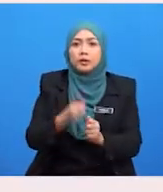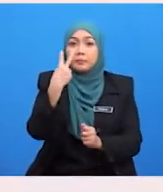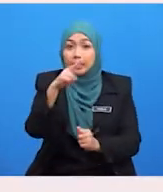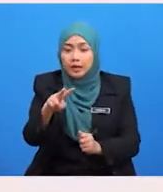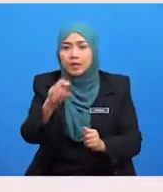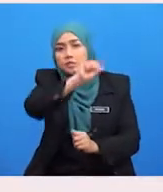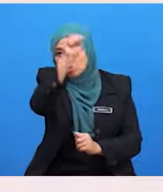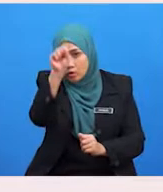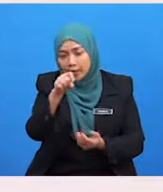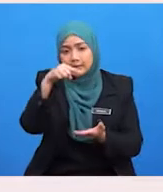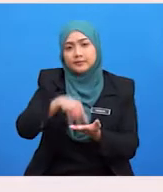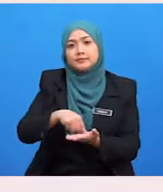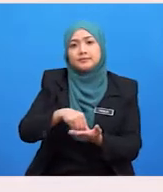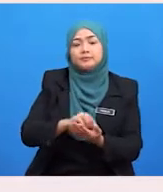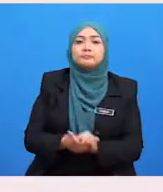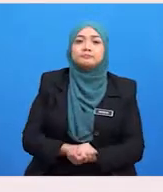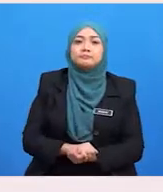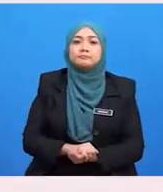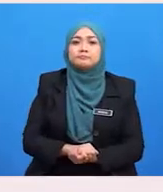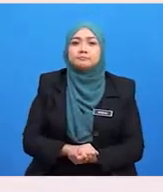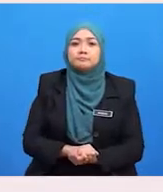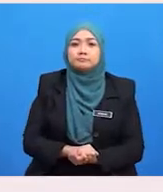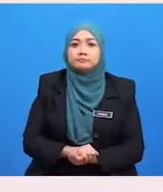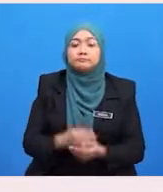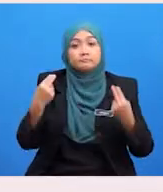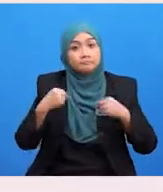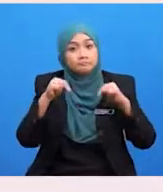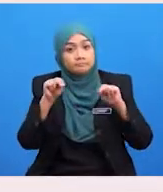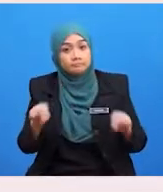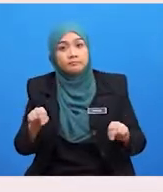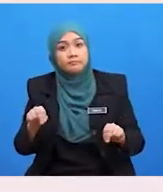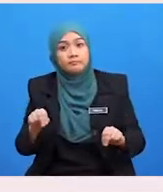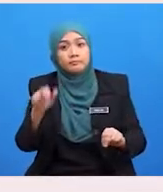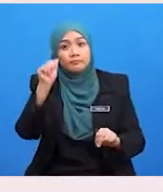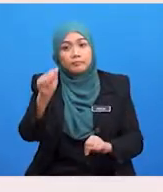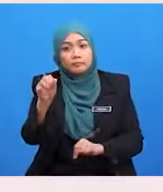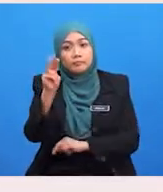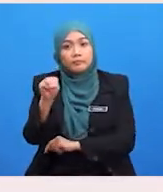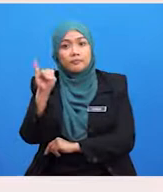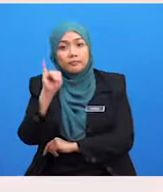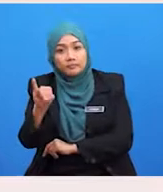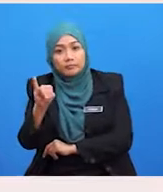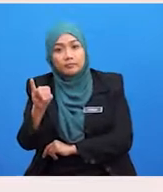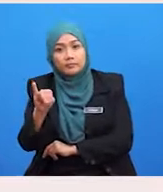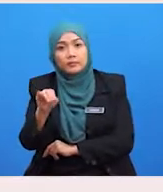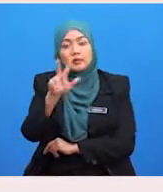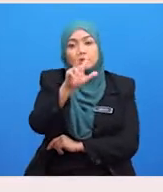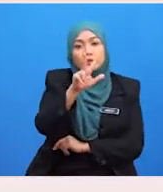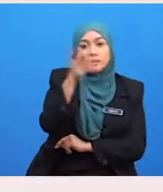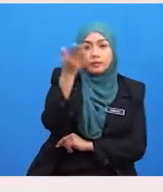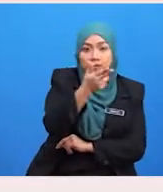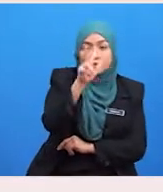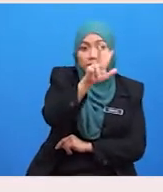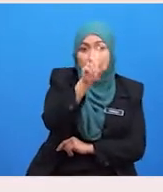ini. Petikan imbangan duga perniagaan AMI pada 31 Disember 2019